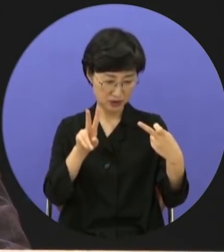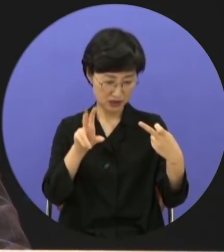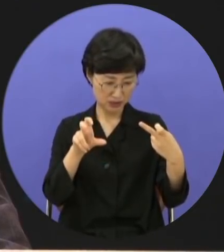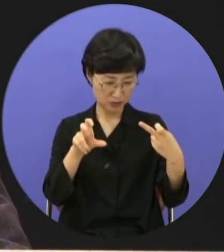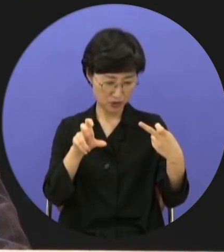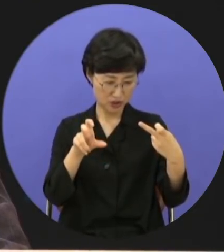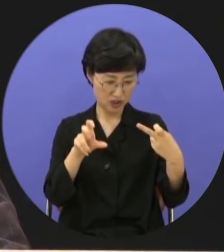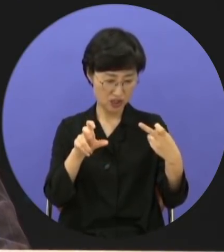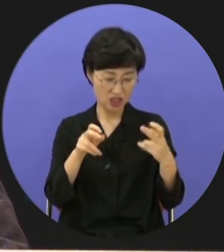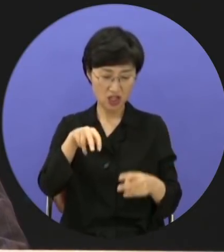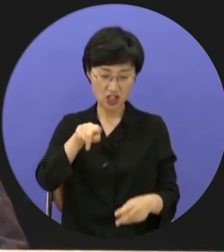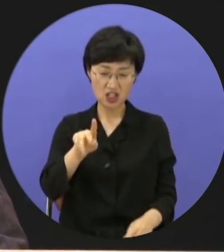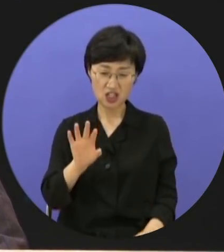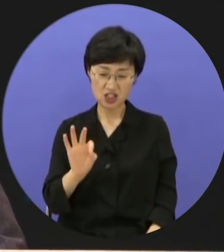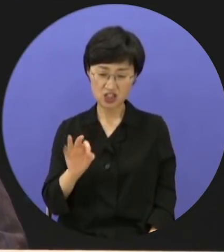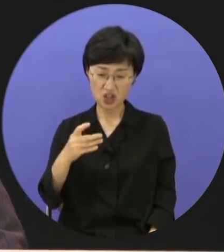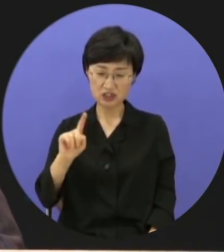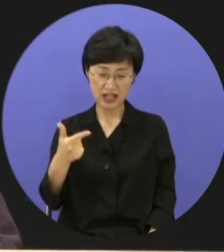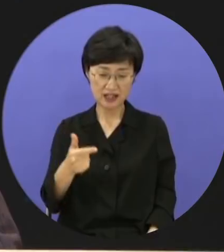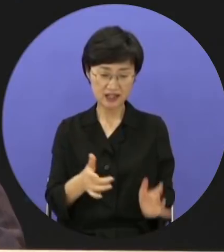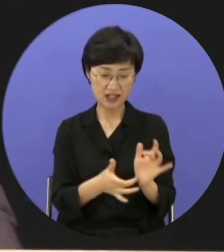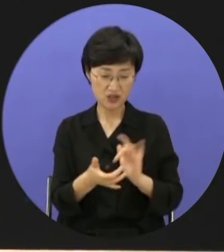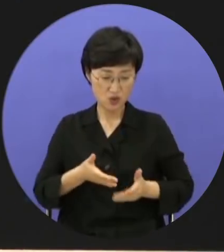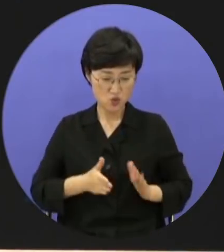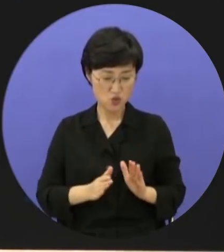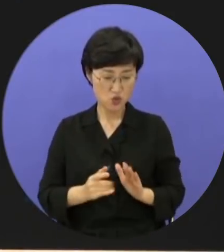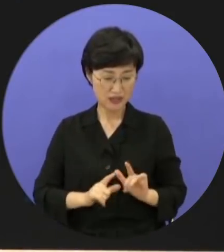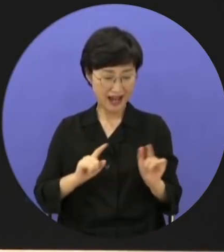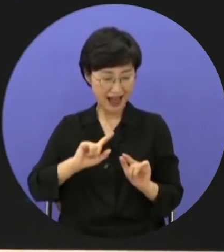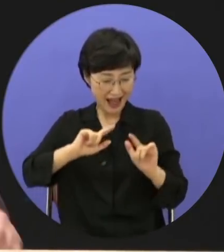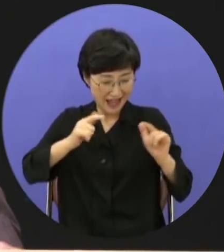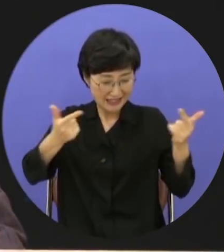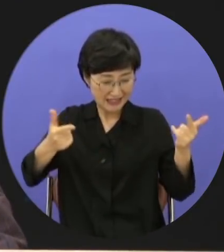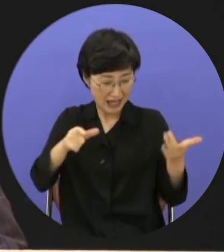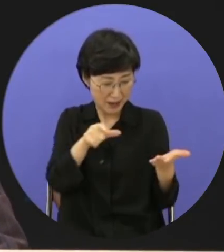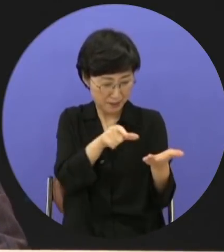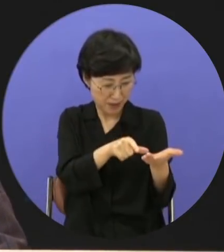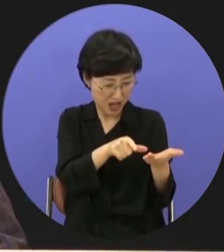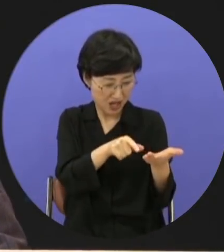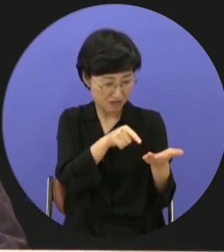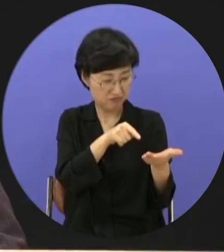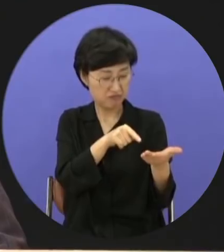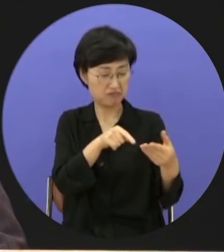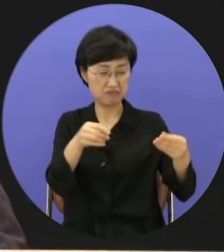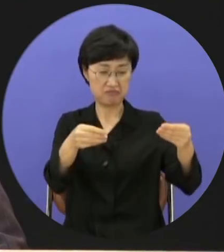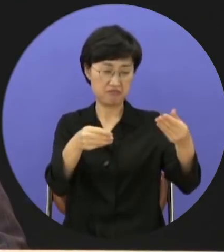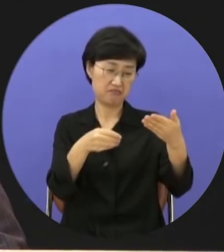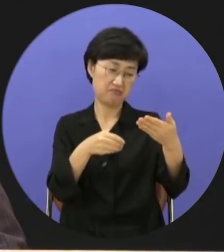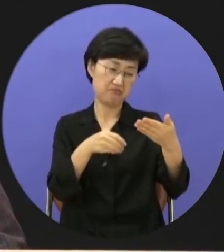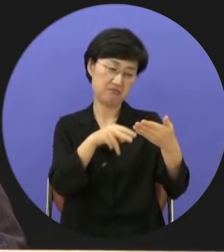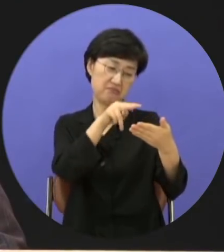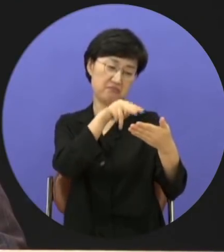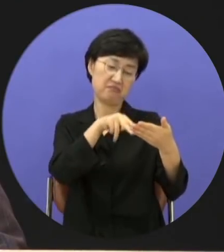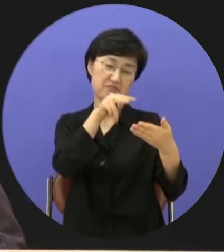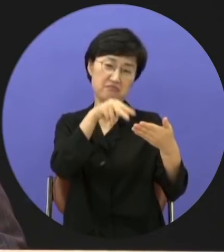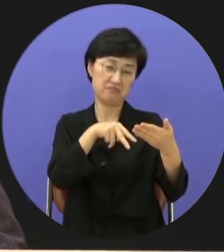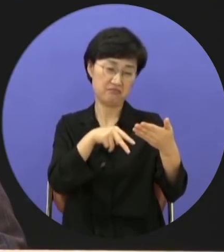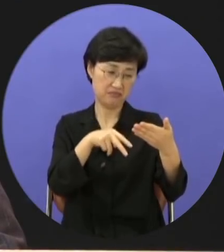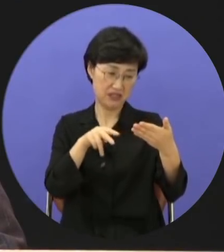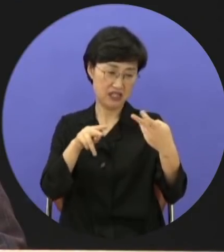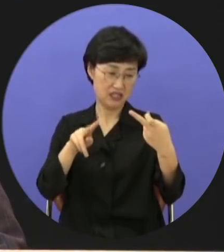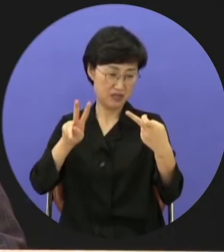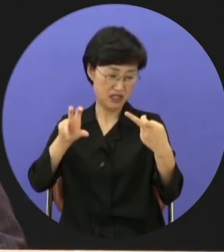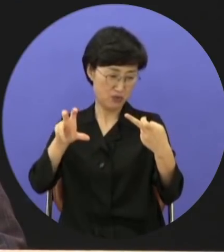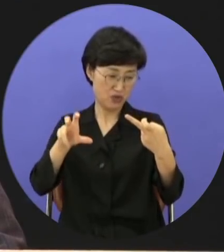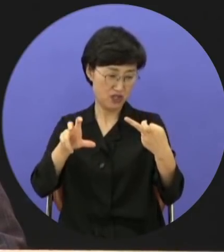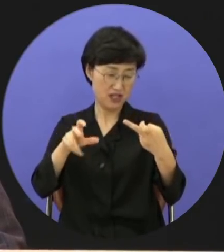아니다라는 글입니다. And so I saw that and I actually took hold of that evangelism tract and I looked at the contents. It was not the gospel. It was just saying that December 25th is